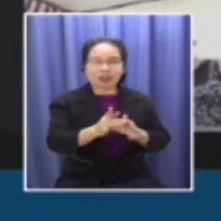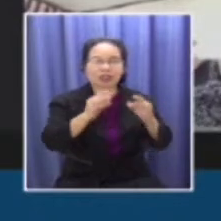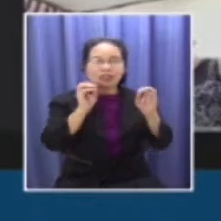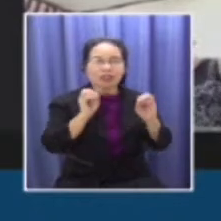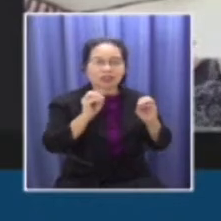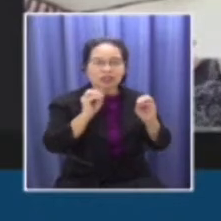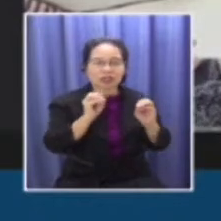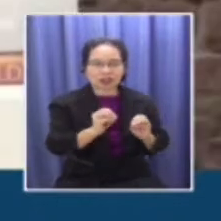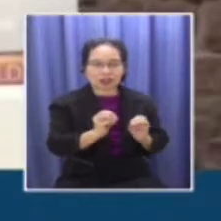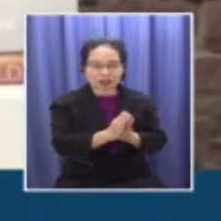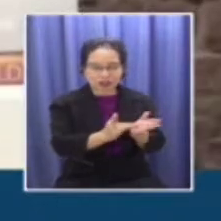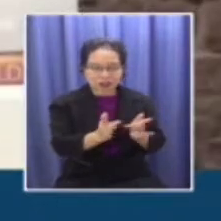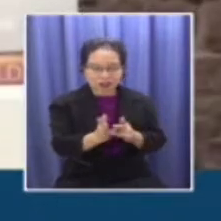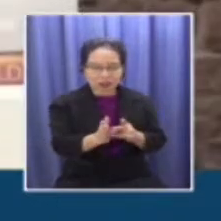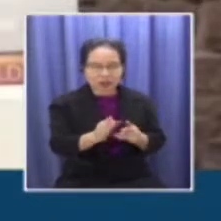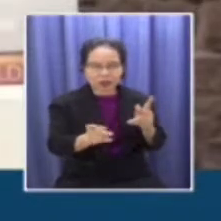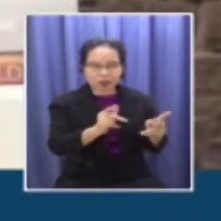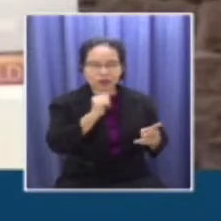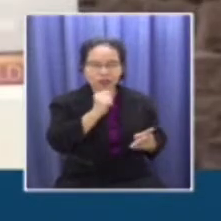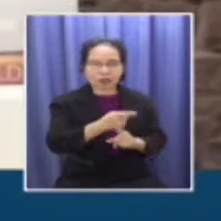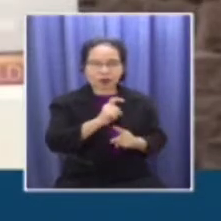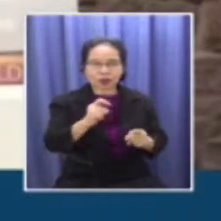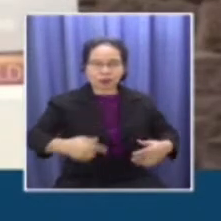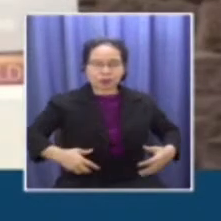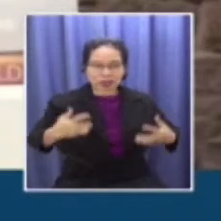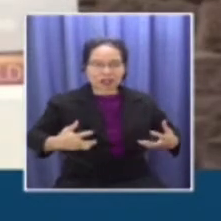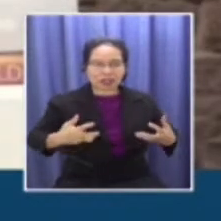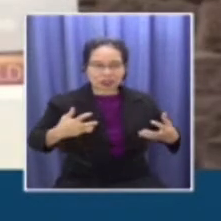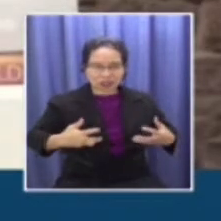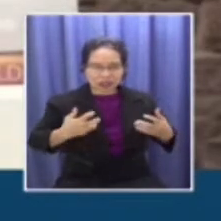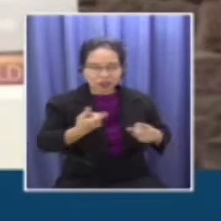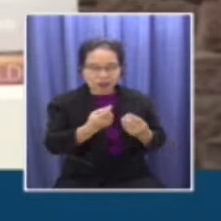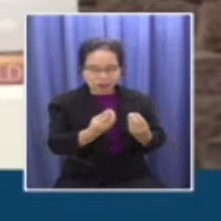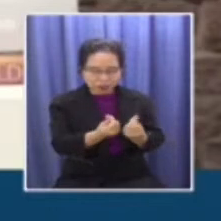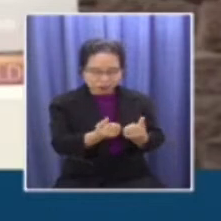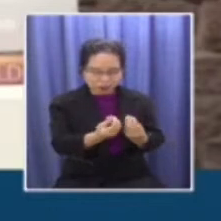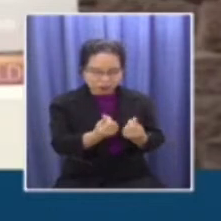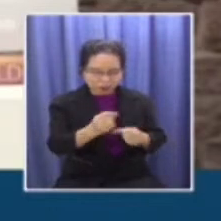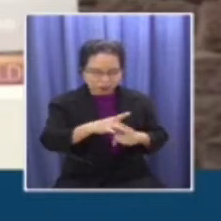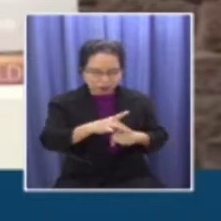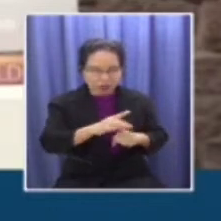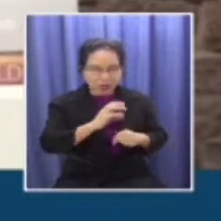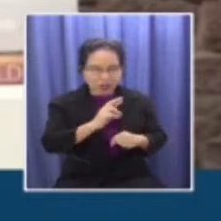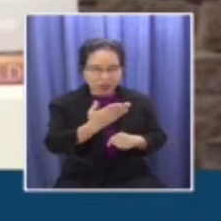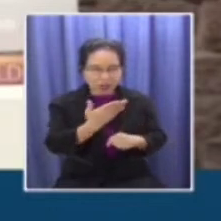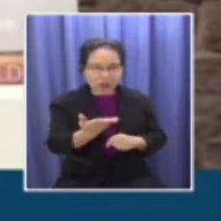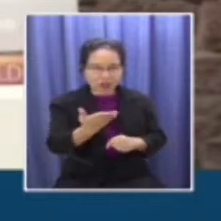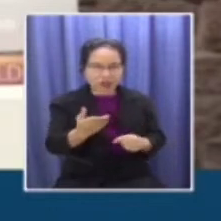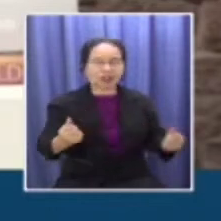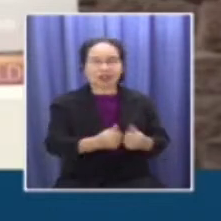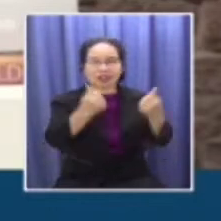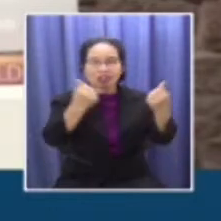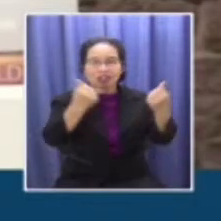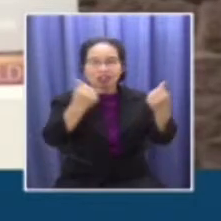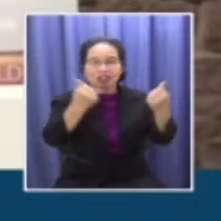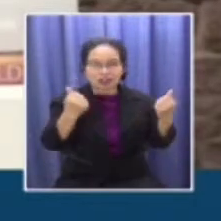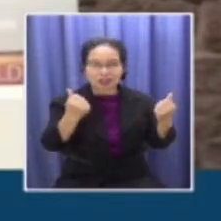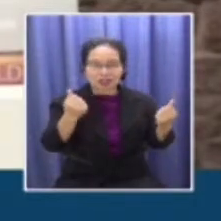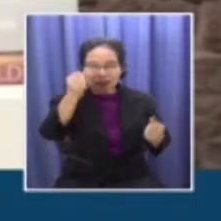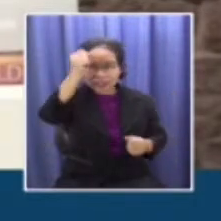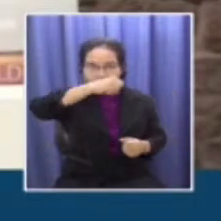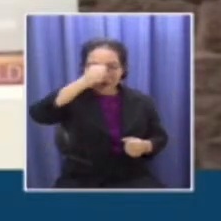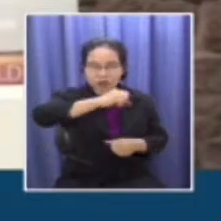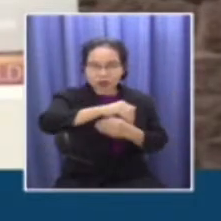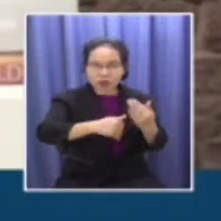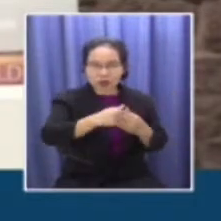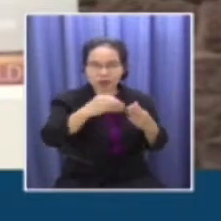ne yɛkyerɛkyerɛ nkwadaa no wɔ sukuu mu na sɛ wo a wonye Nyankopɔn ni yɛtumi kyerɛkyerɛ wɔ sukuu mu a